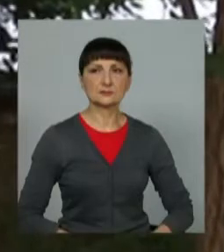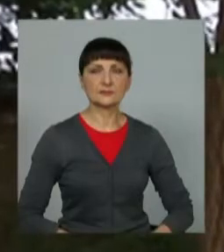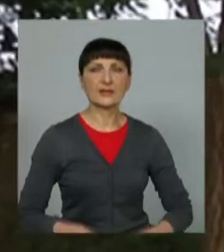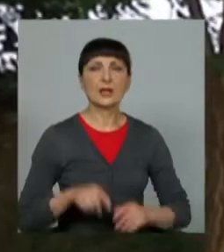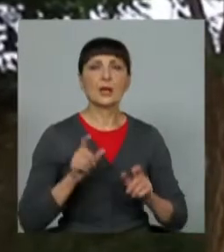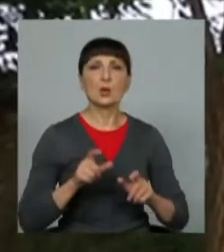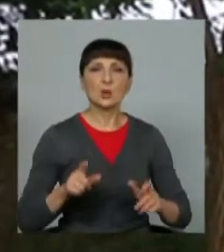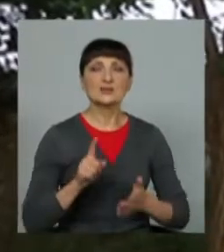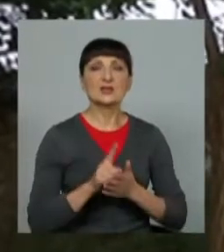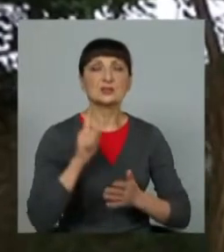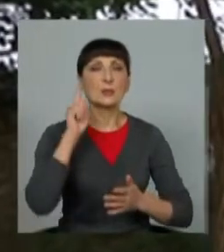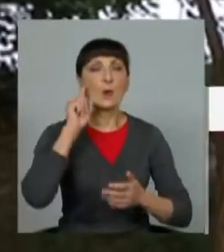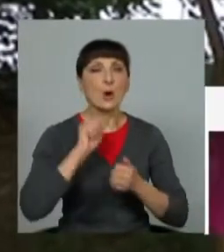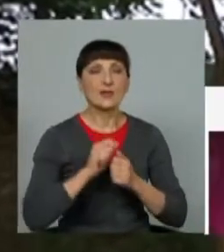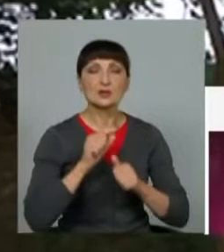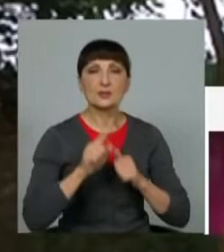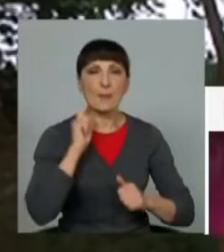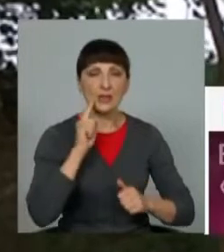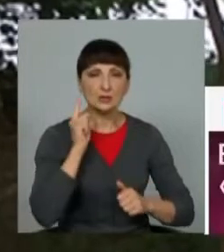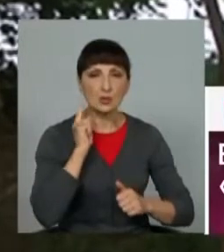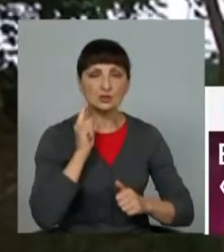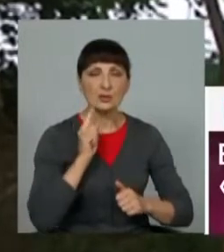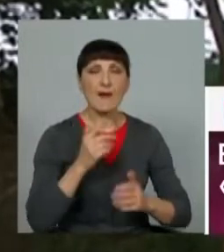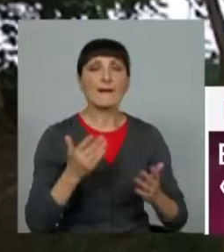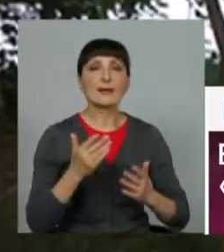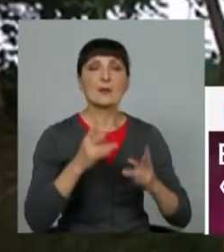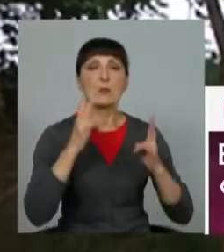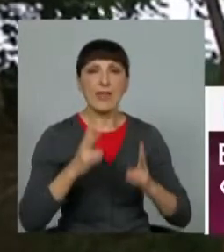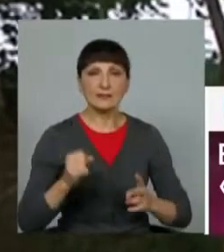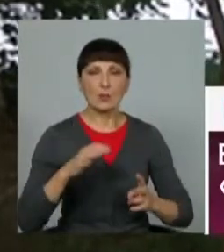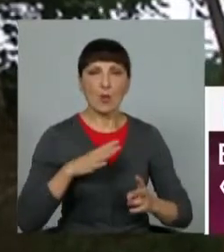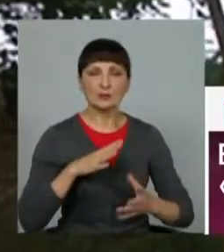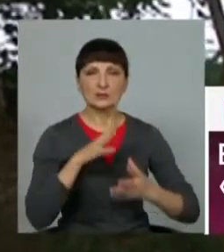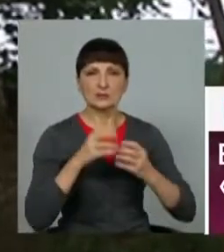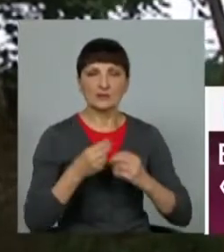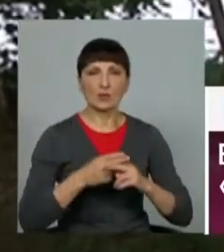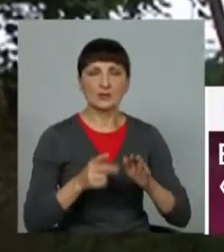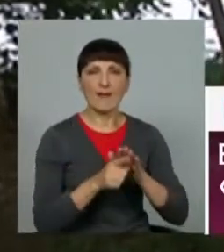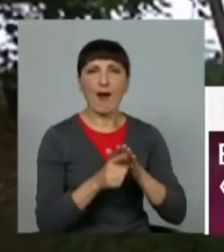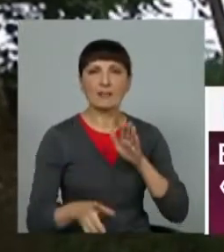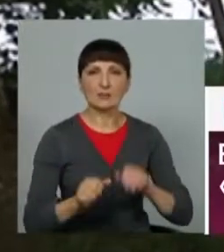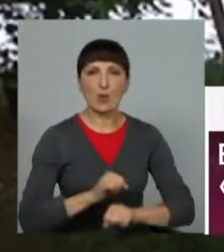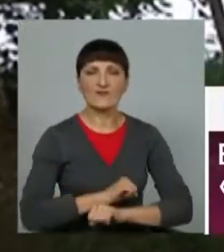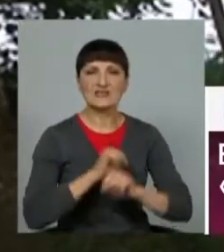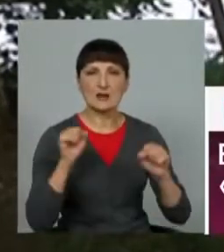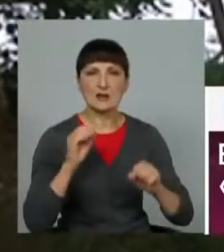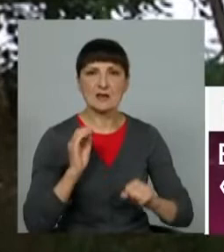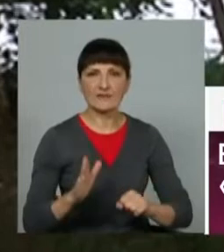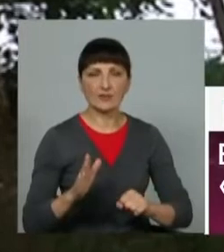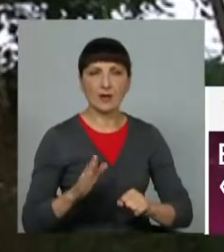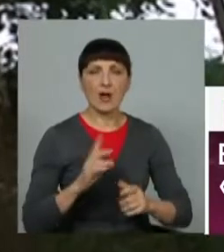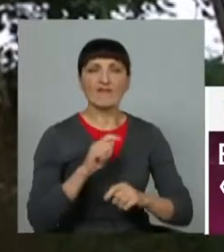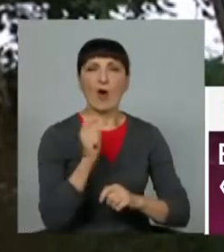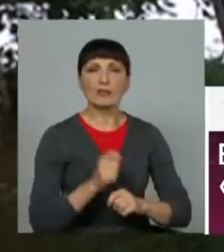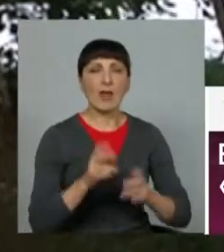Люди должны помнить, особенно молодежь, о том, какие беды может принести вот эти атомные взрывы, какие беды может привести